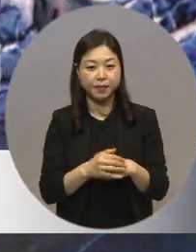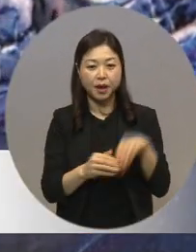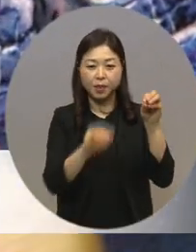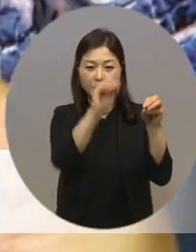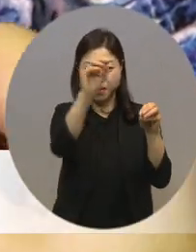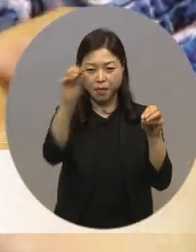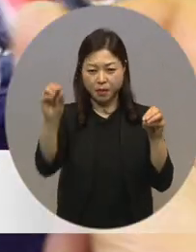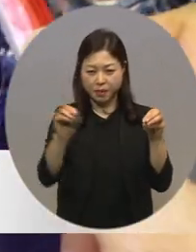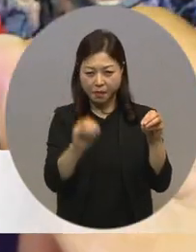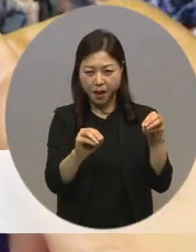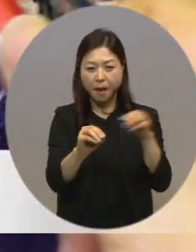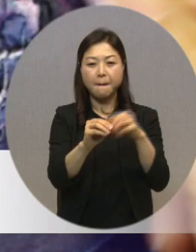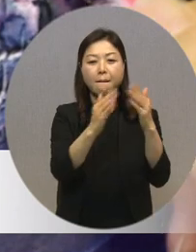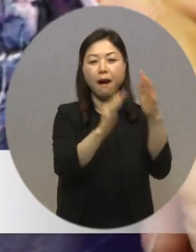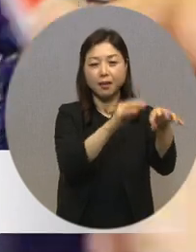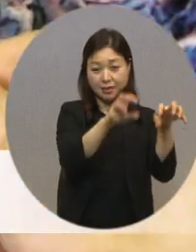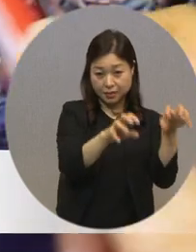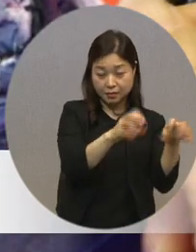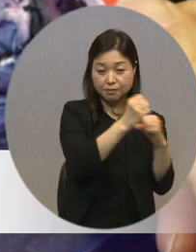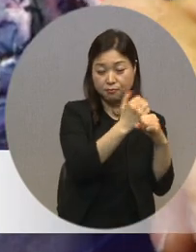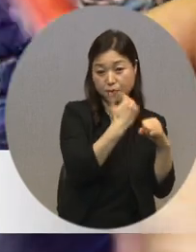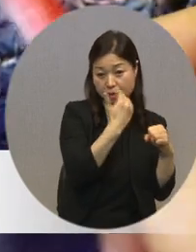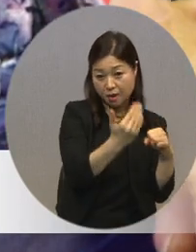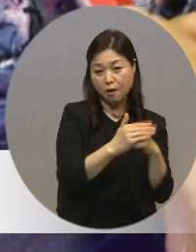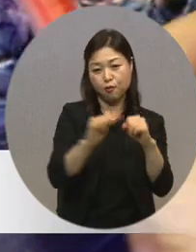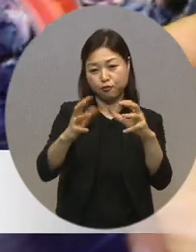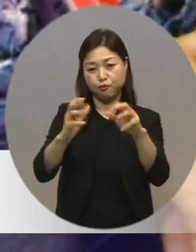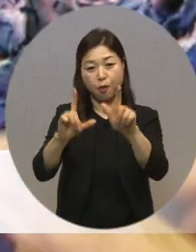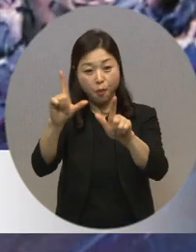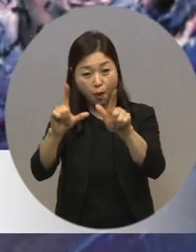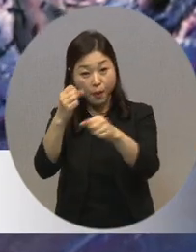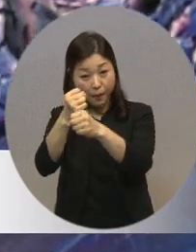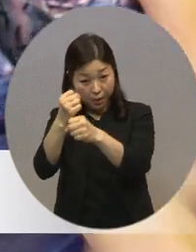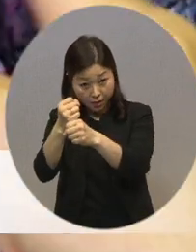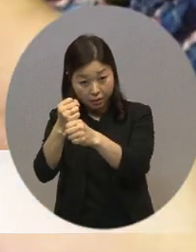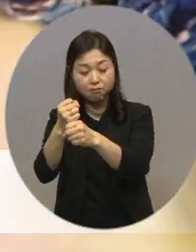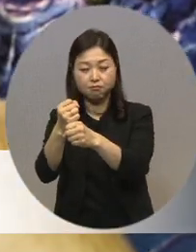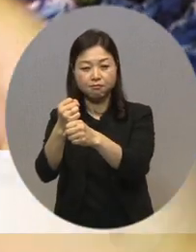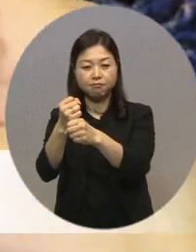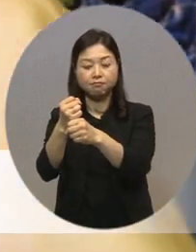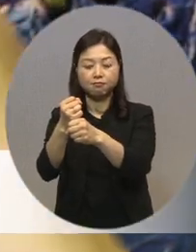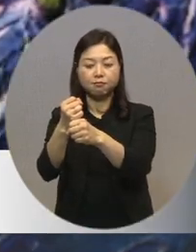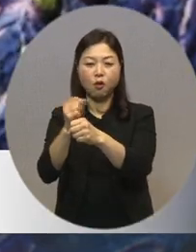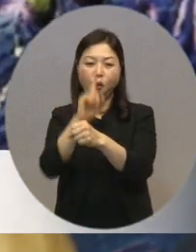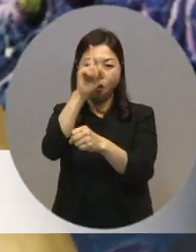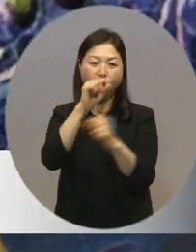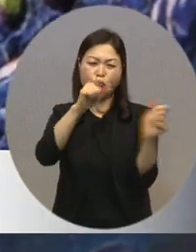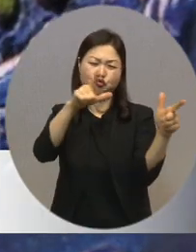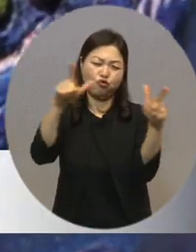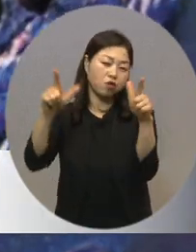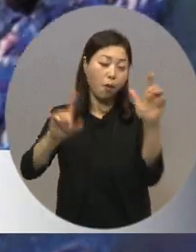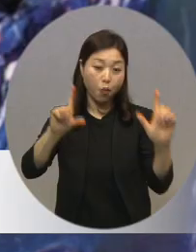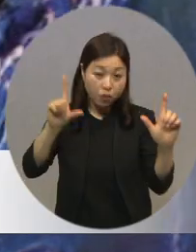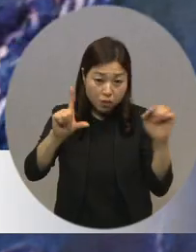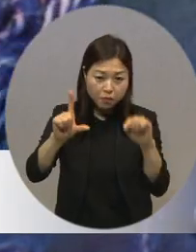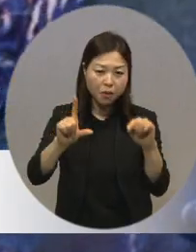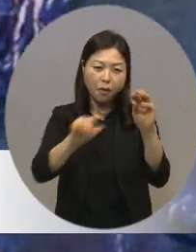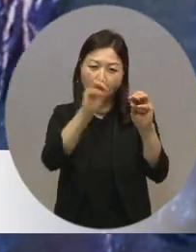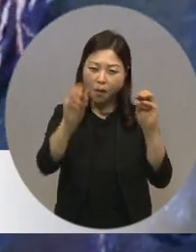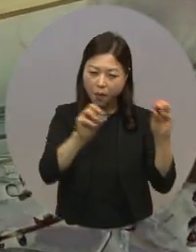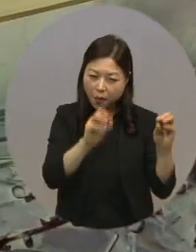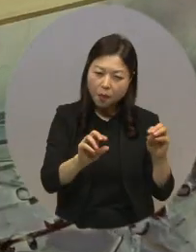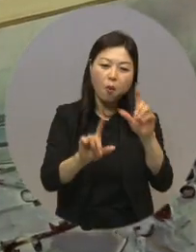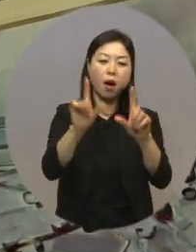붙여놓으면 마을이 될 수도 있고 이게 어떤 국가의 모양, 우주를 그냥 그대로 담고 있는 것